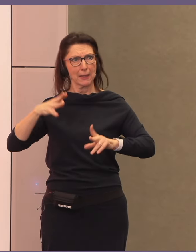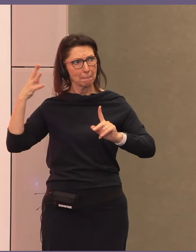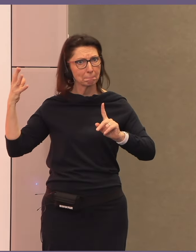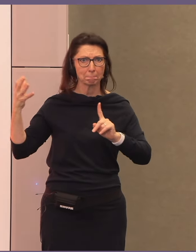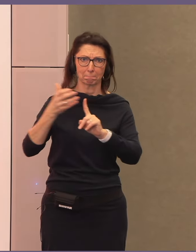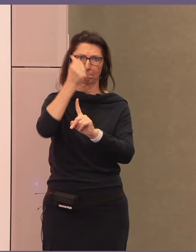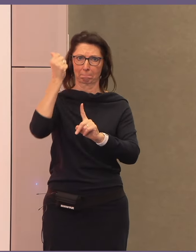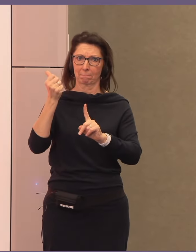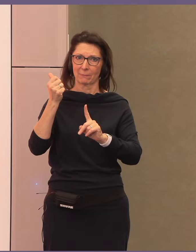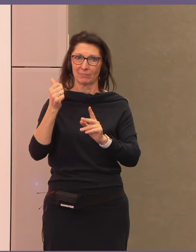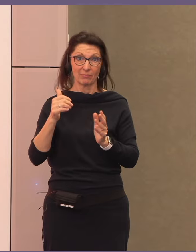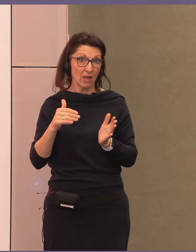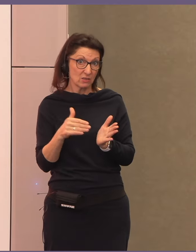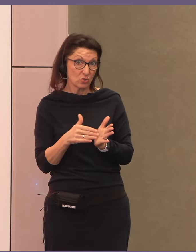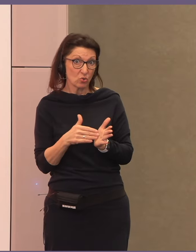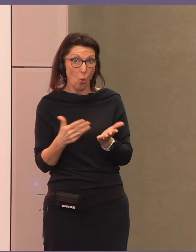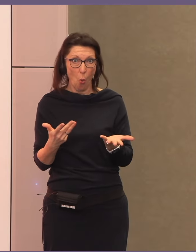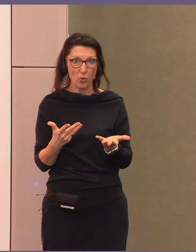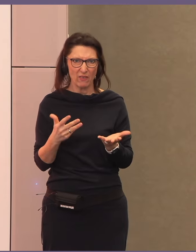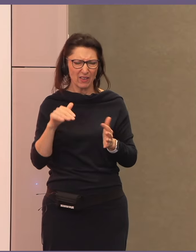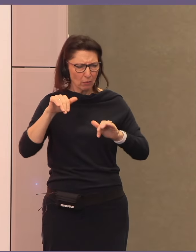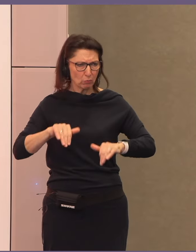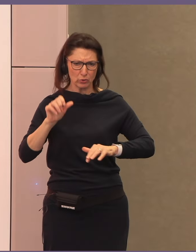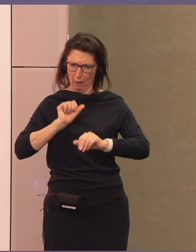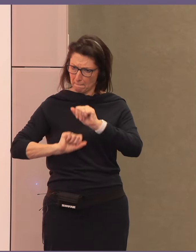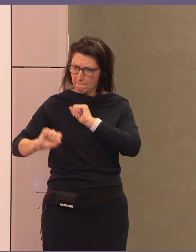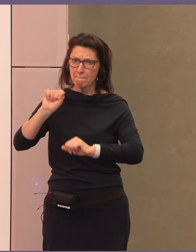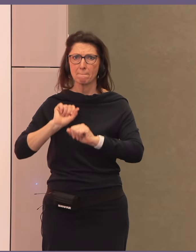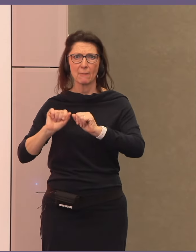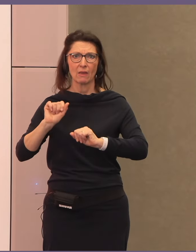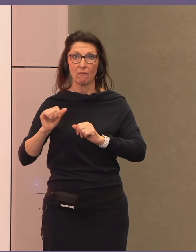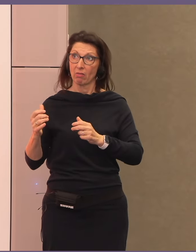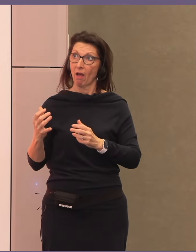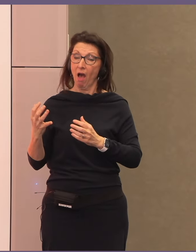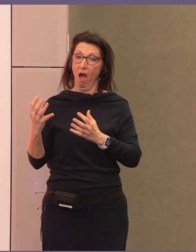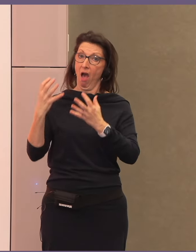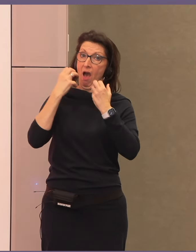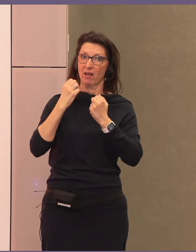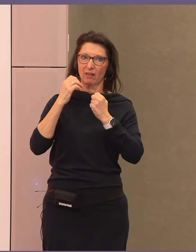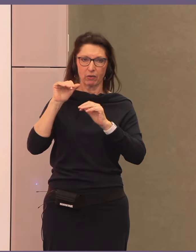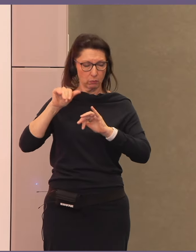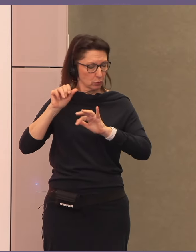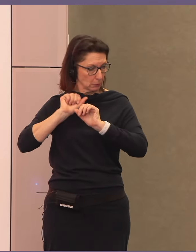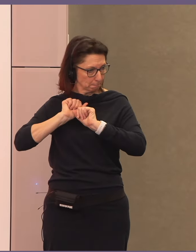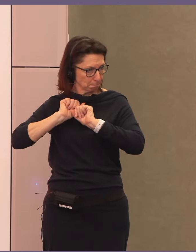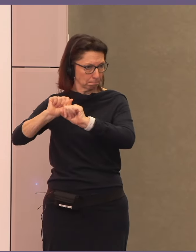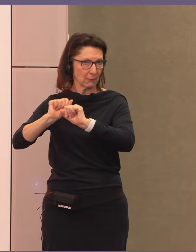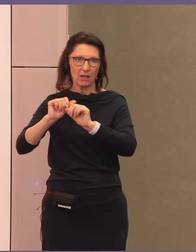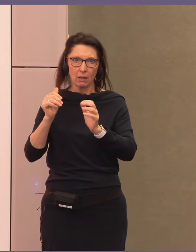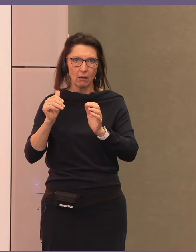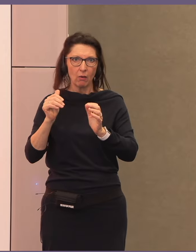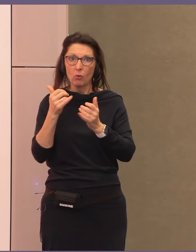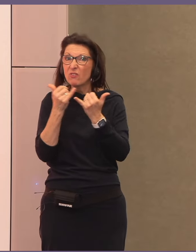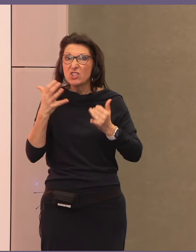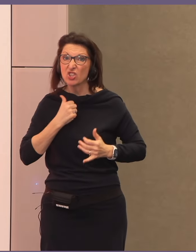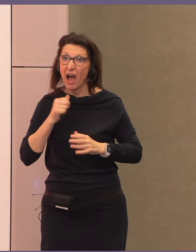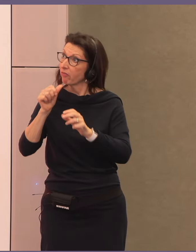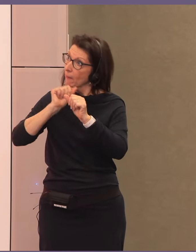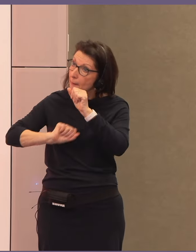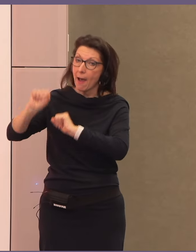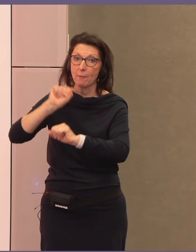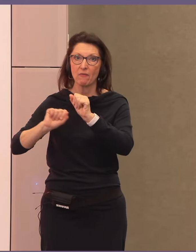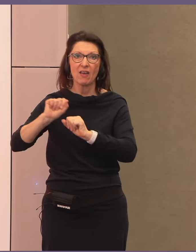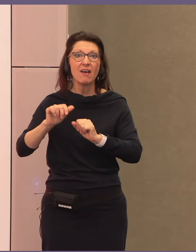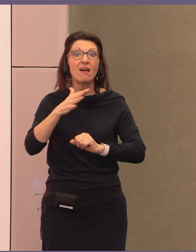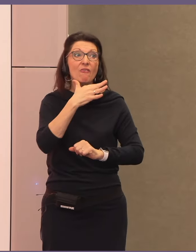notwendig ist, wie gesagt, auch wehrhaft zu sein, wenn es Angriffe gibt. Es braucht ganz, ganz viele Frauen, sie müssen da sein, sie müssen am